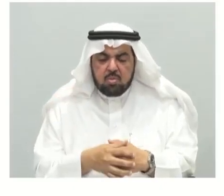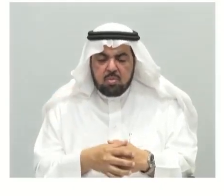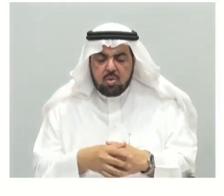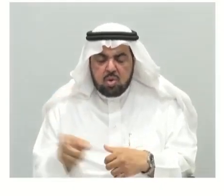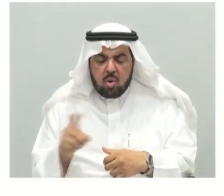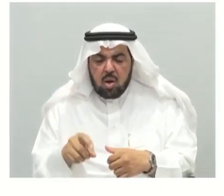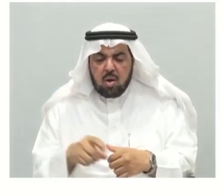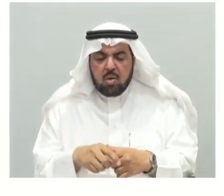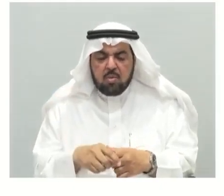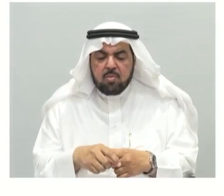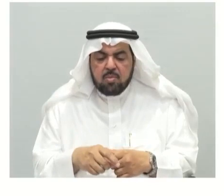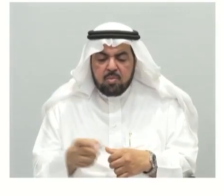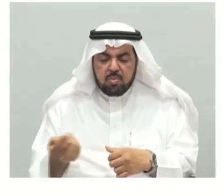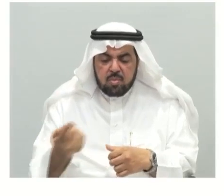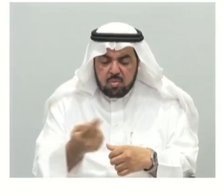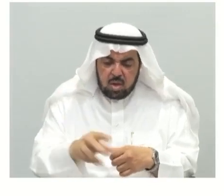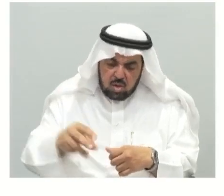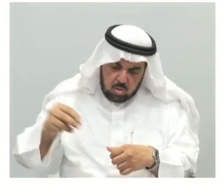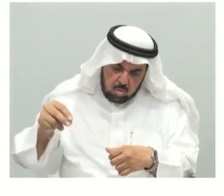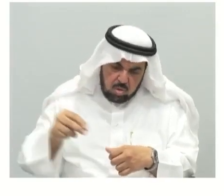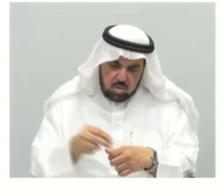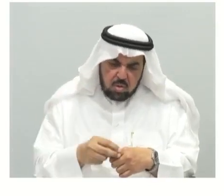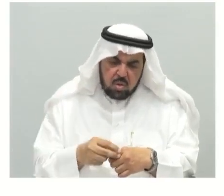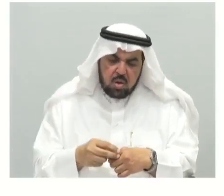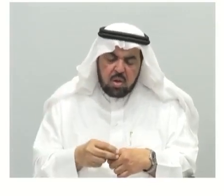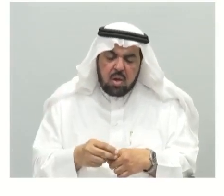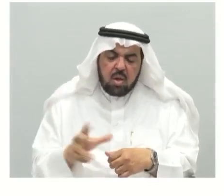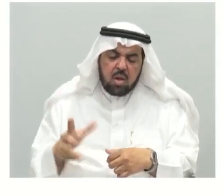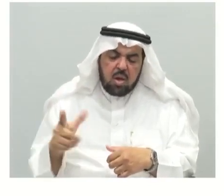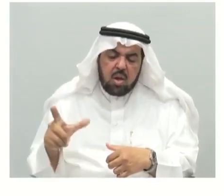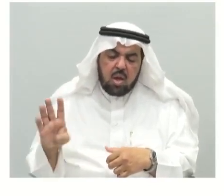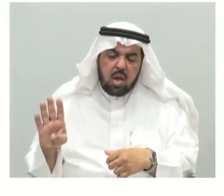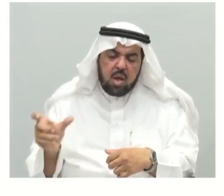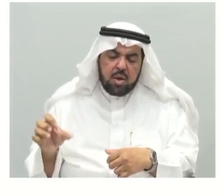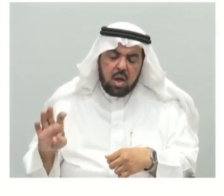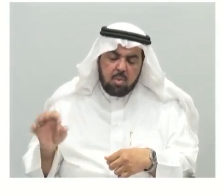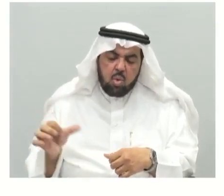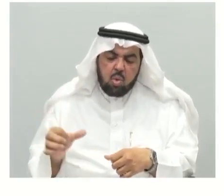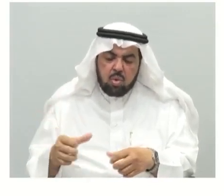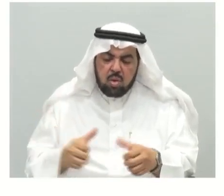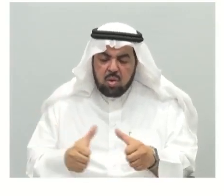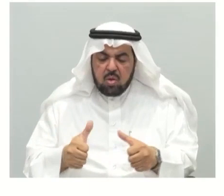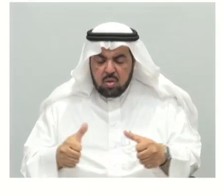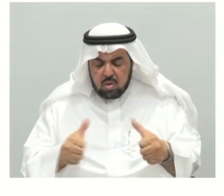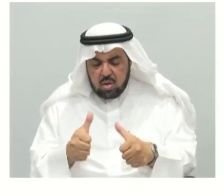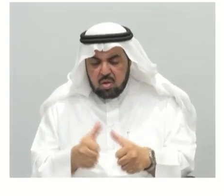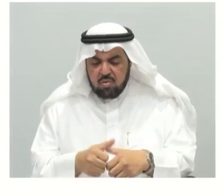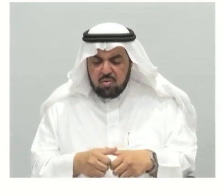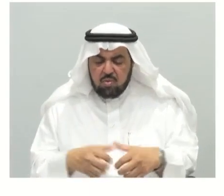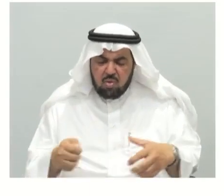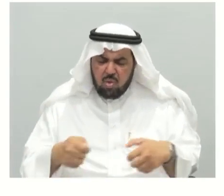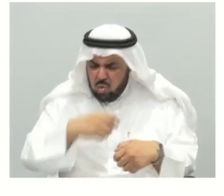السؤال الاني ارسم نموذجا لعنك يستطيع التكيف في ظروف حاره